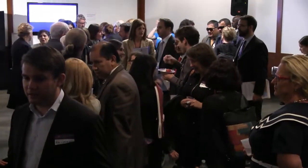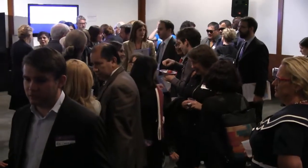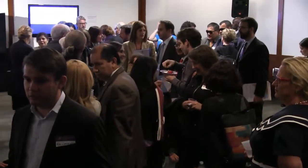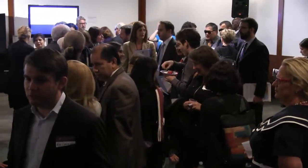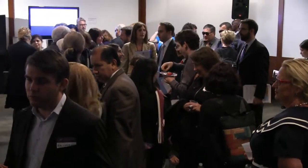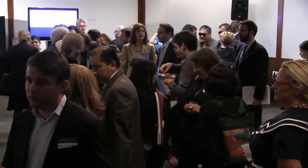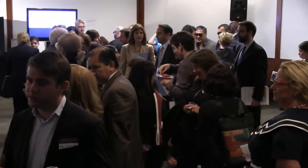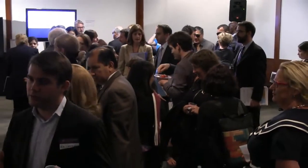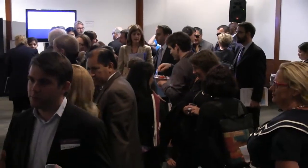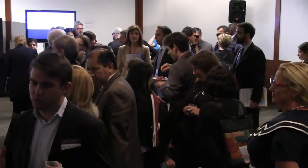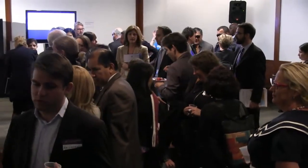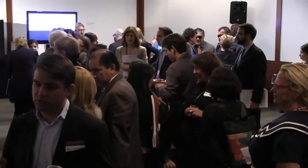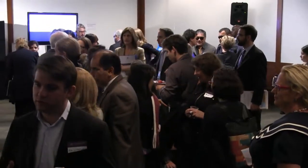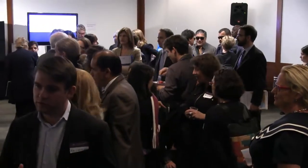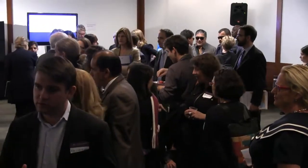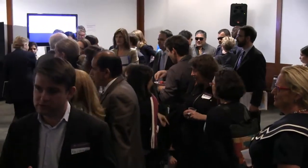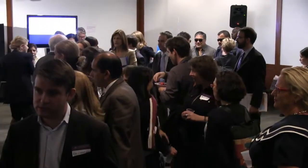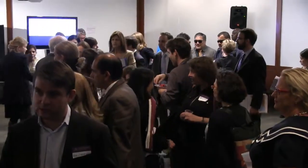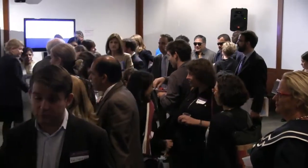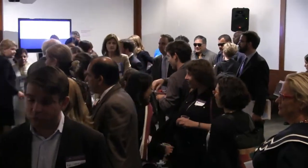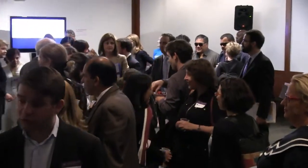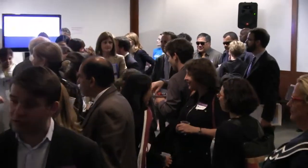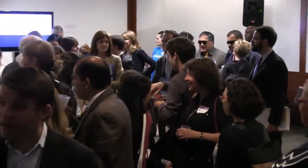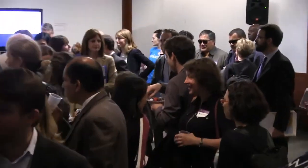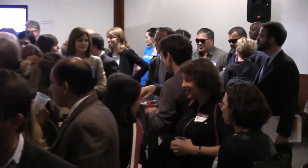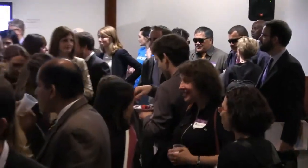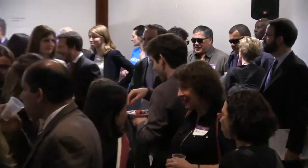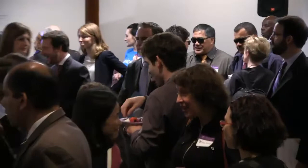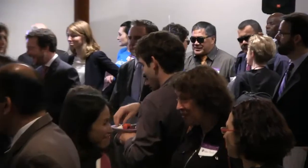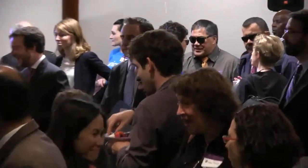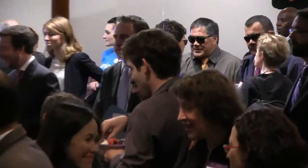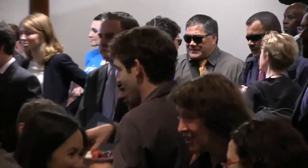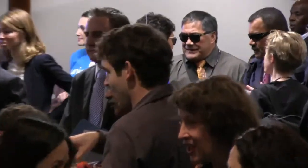Wọ́n ní kí ni wọ́n sùn lálẹ́ Ifẹ̀ màmá.